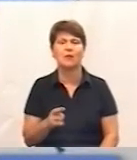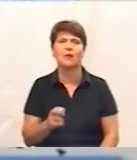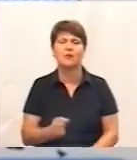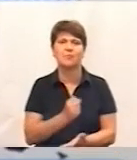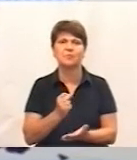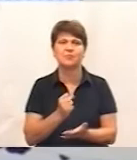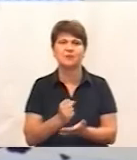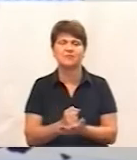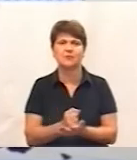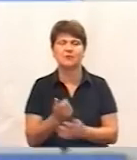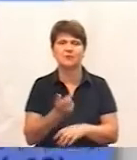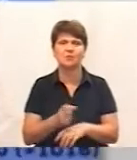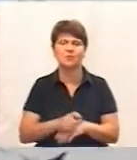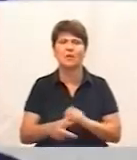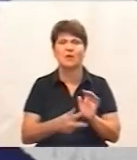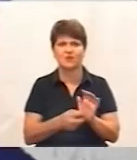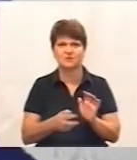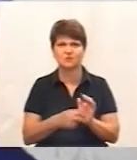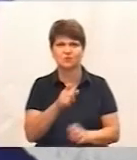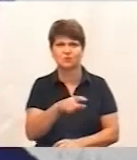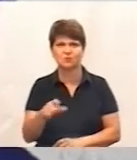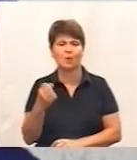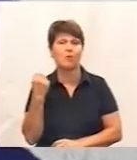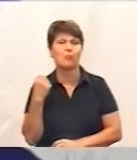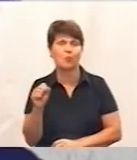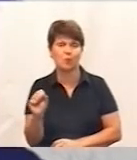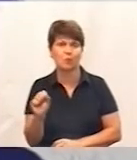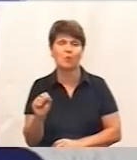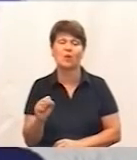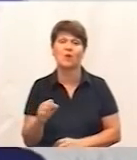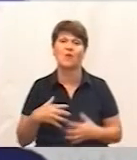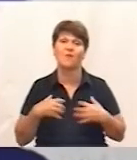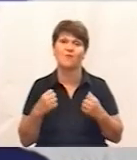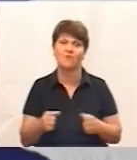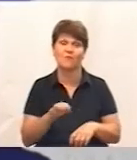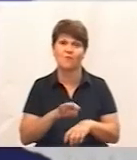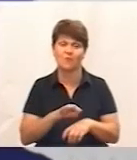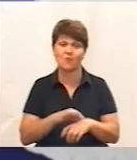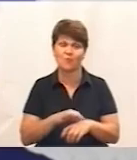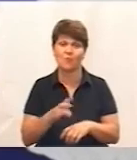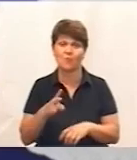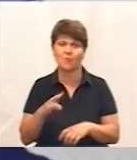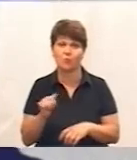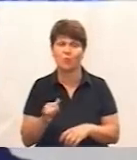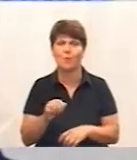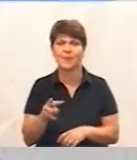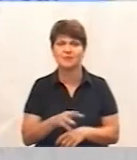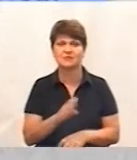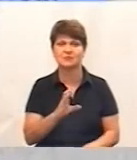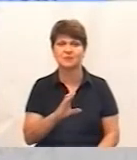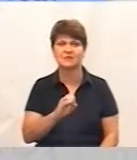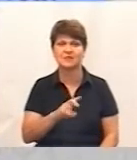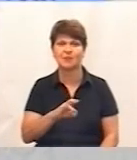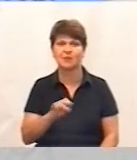підтвердили у понад 800 людей. Побороли хворобу, за даними міністра охорони здоров'я Максима Степанова, на майже 200